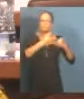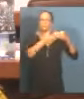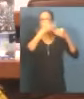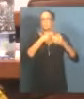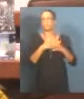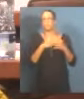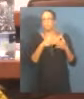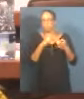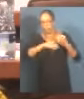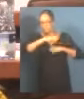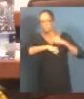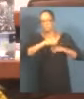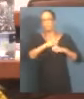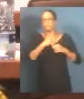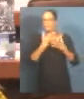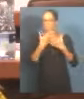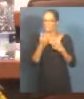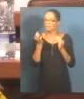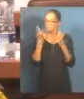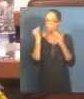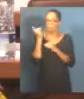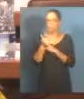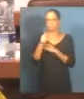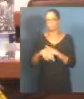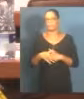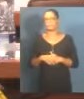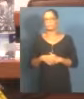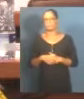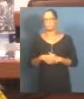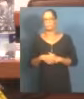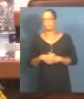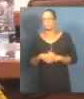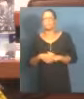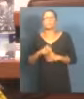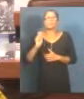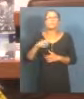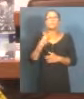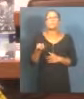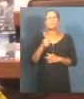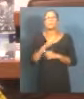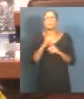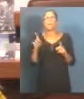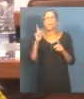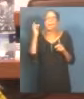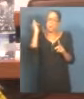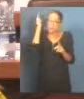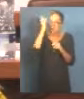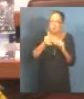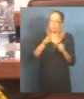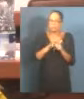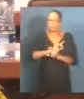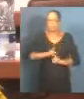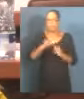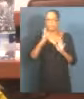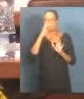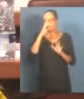qu'on le veuille ou non, demande du temps. Alors, évidemment, il ne faut pas prendre trop de temps. Et là, quand je dis ça,